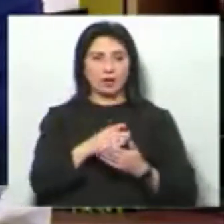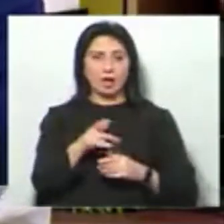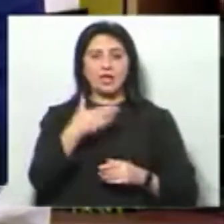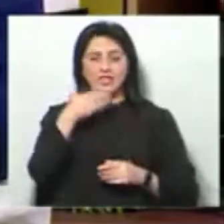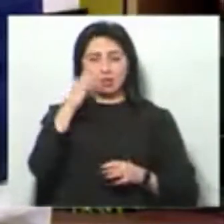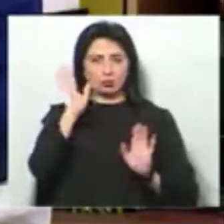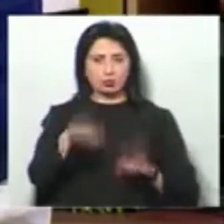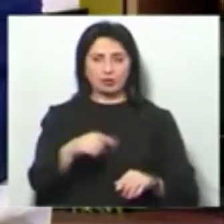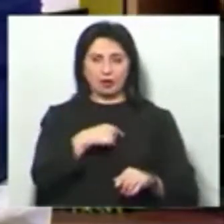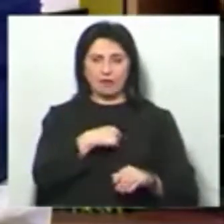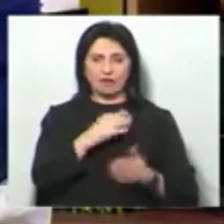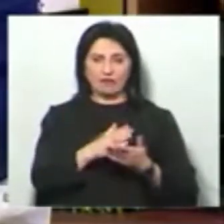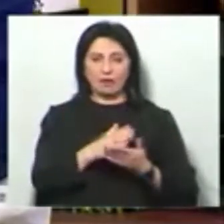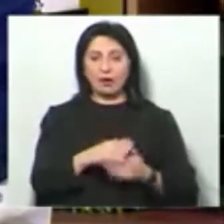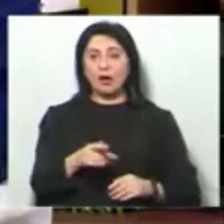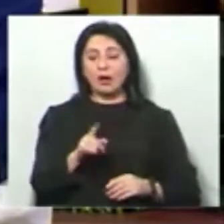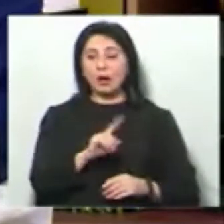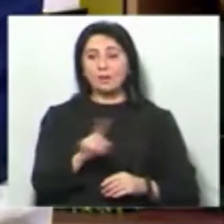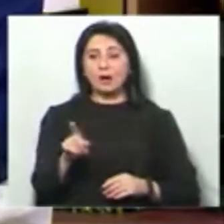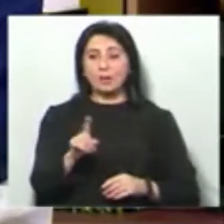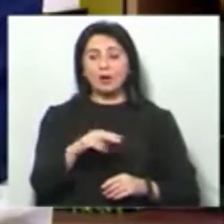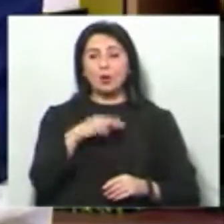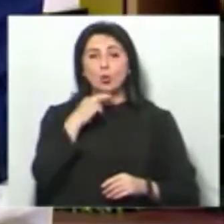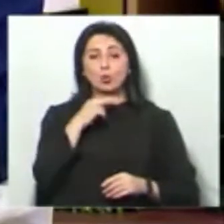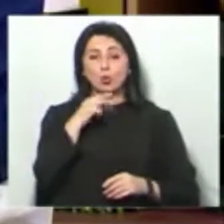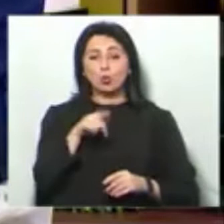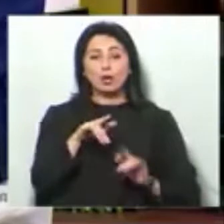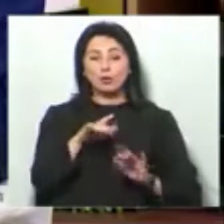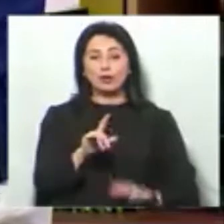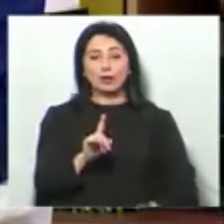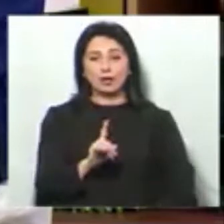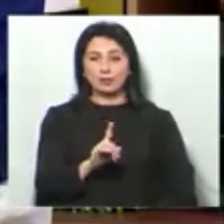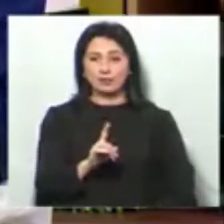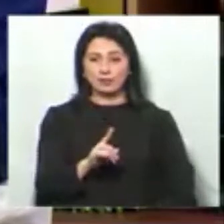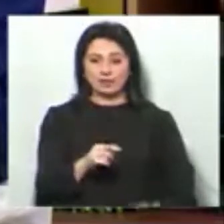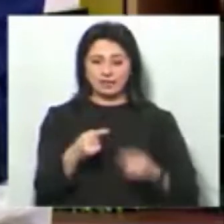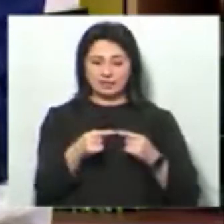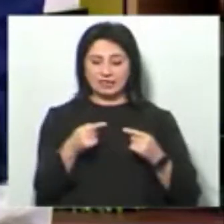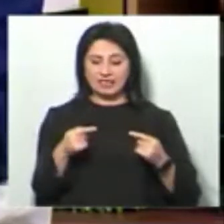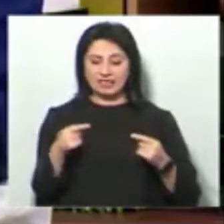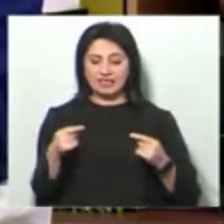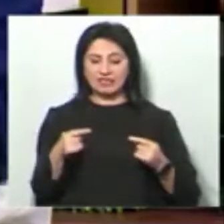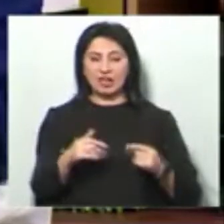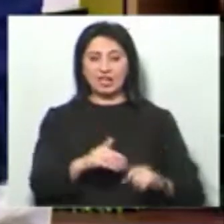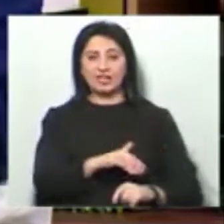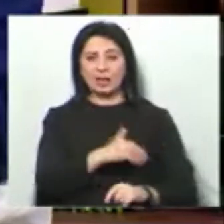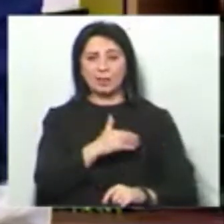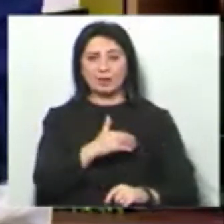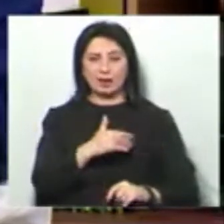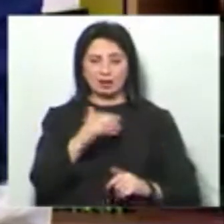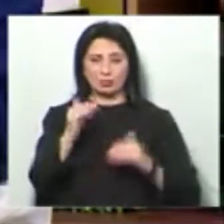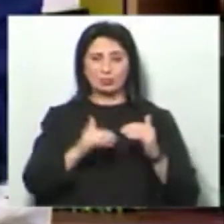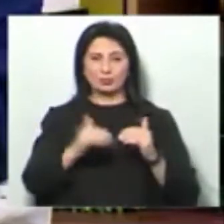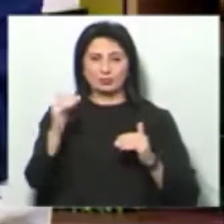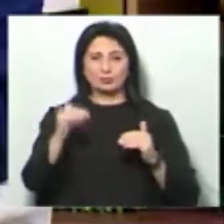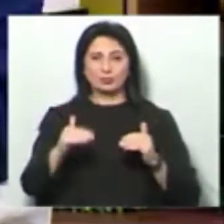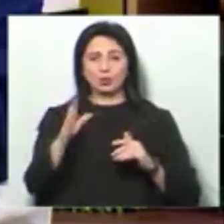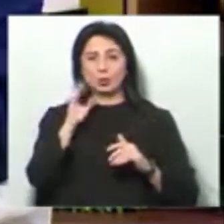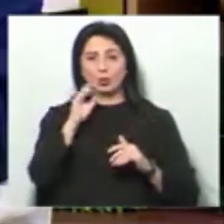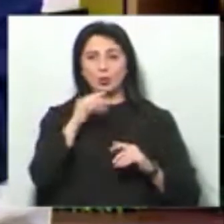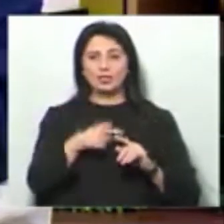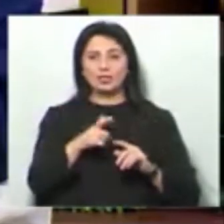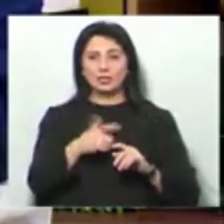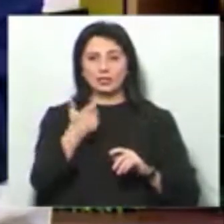ზაფხულზეც. არის ყურადსაღების ფაქტორები, რომ სხვადასხვა ტემპერატურულ რეჟიმის დროს, მაგალითად როდესაც